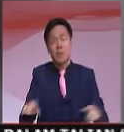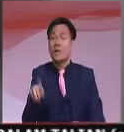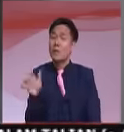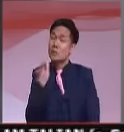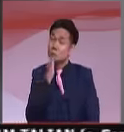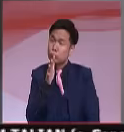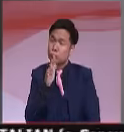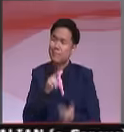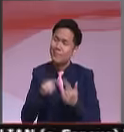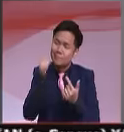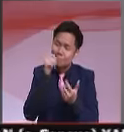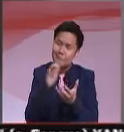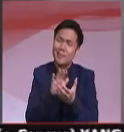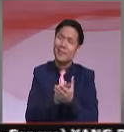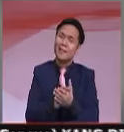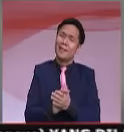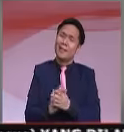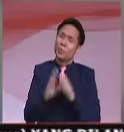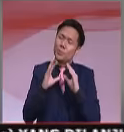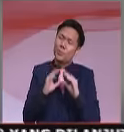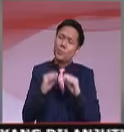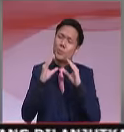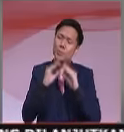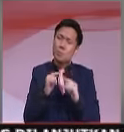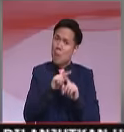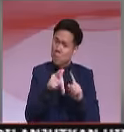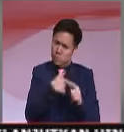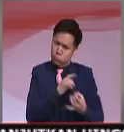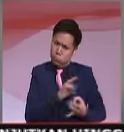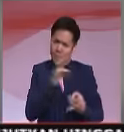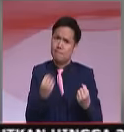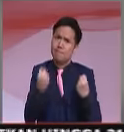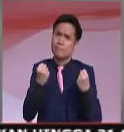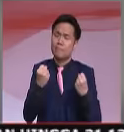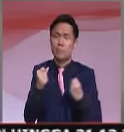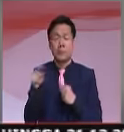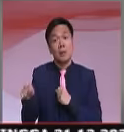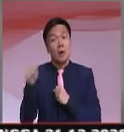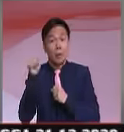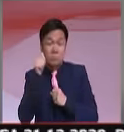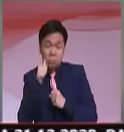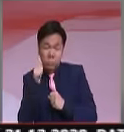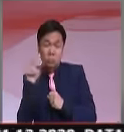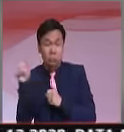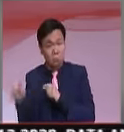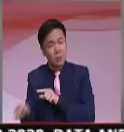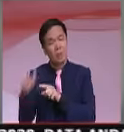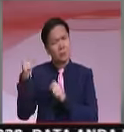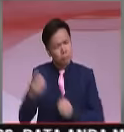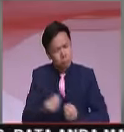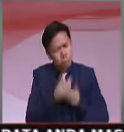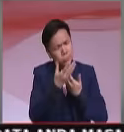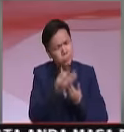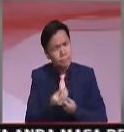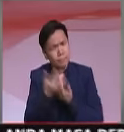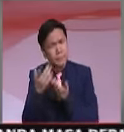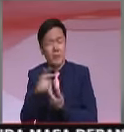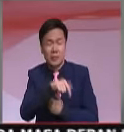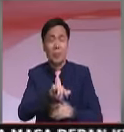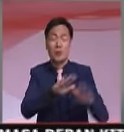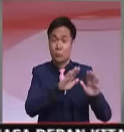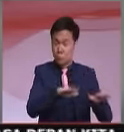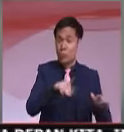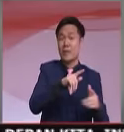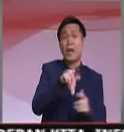ibu dan istri yang lemah lembut dan kental jiwanya kesederhanaan oleh Rama nyate melengkapi dan menyerahkan kredit gitu